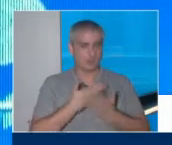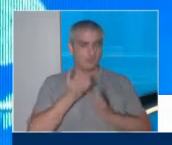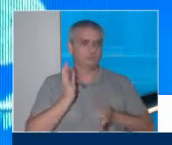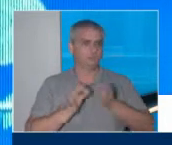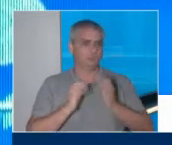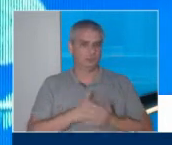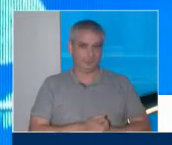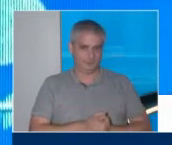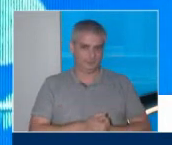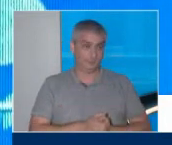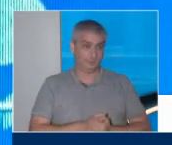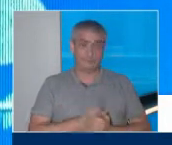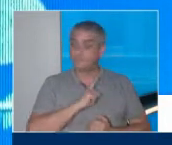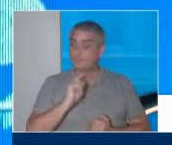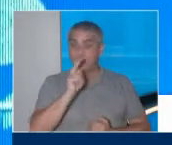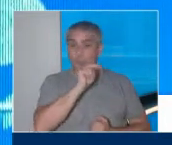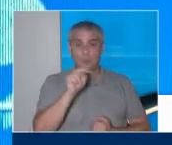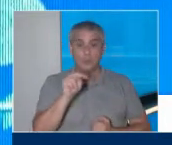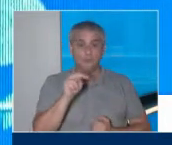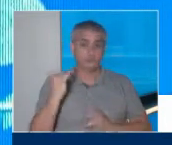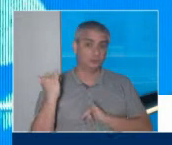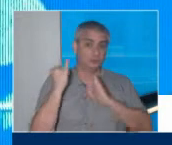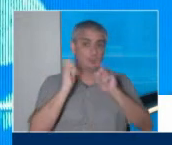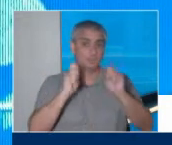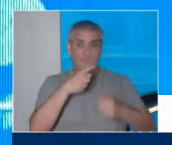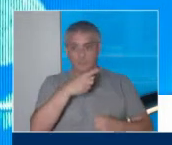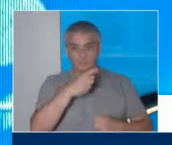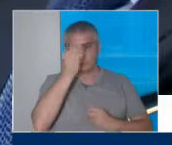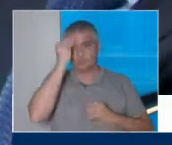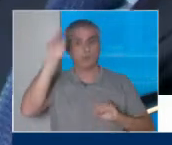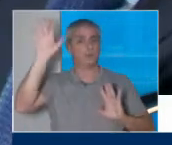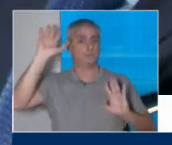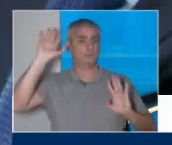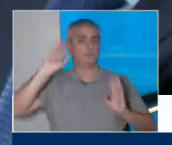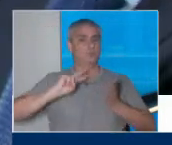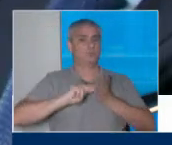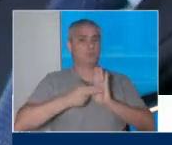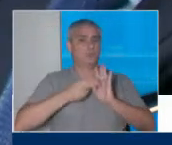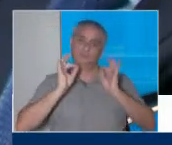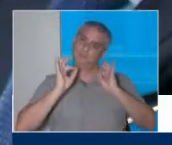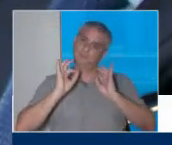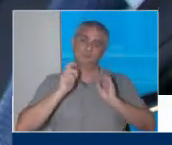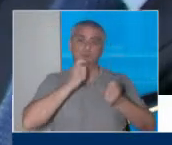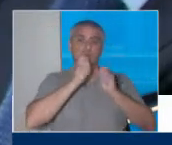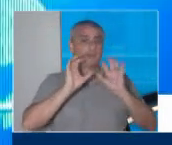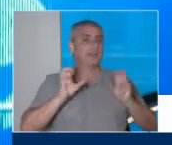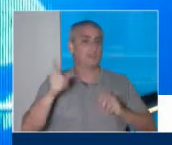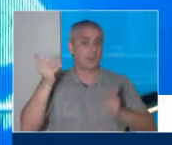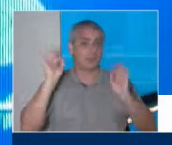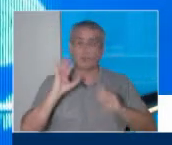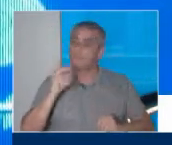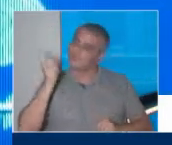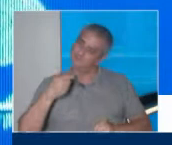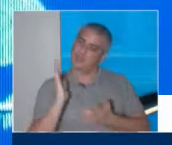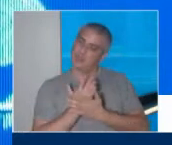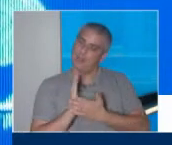המשפטית. בכל נושא שמובא לפניה, מודיעים לה פוליטיקאים מסוימים, שדרנים מסוימים, מה היא